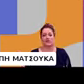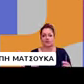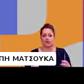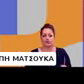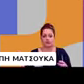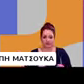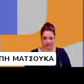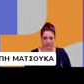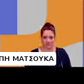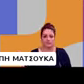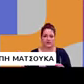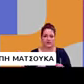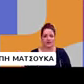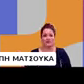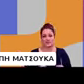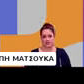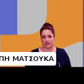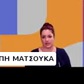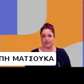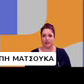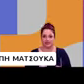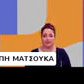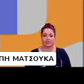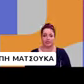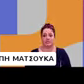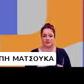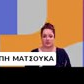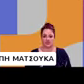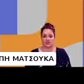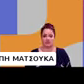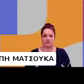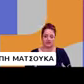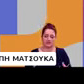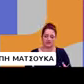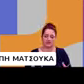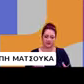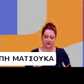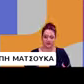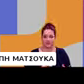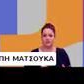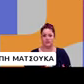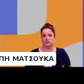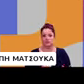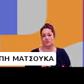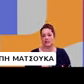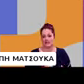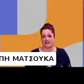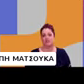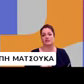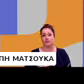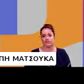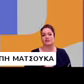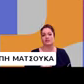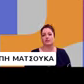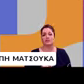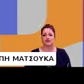οτιδήποτε. Όμως η βάση παραμένει σταθερή και είναι αυτή που θα πρέπει να γνωρίζετε και με αυτή ως εκκίνηση